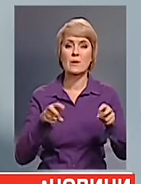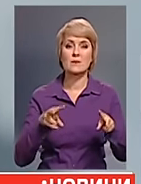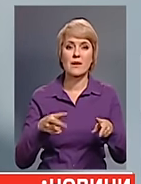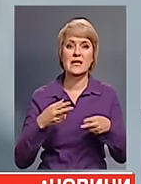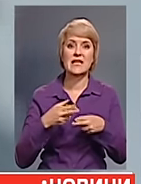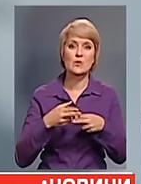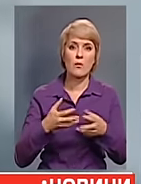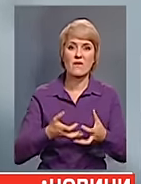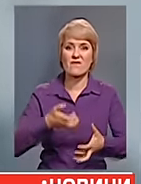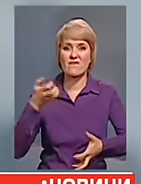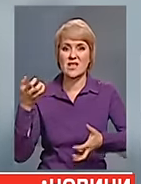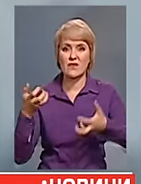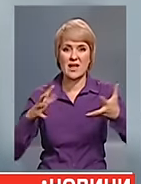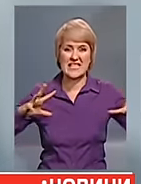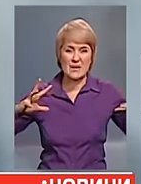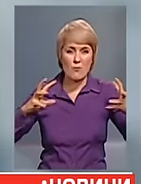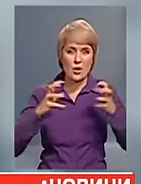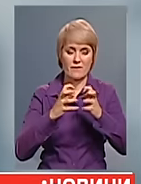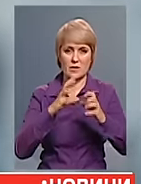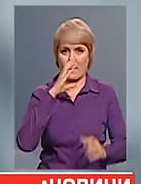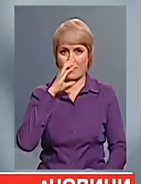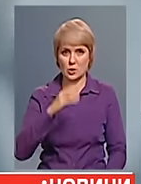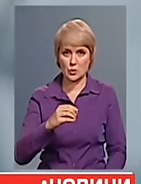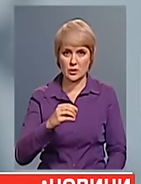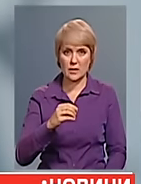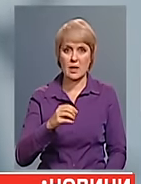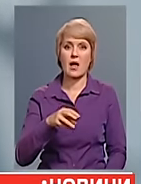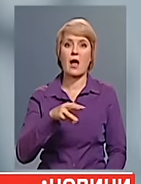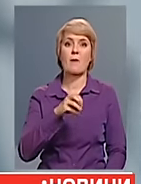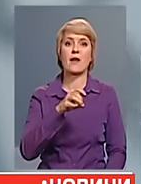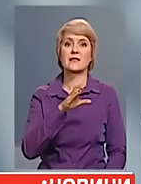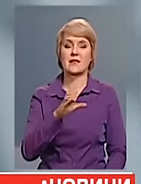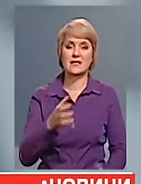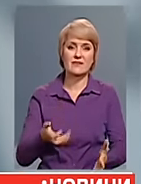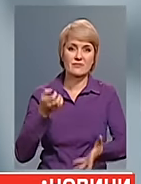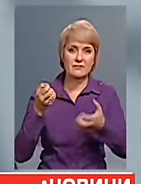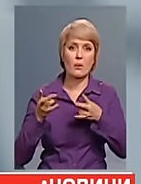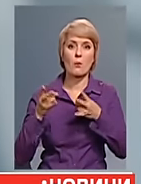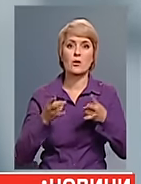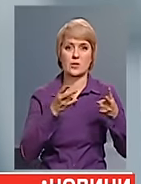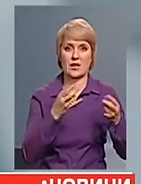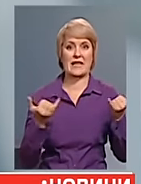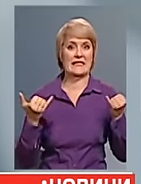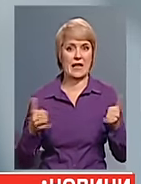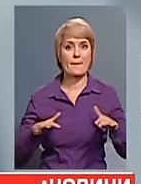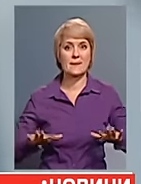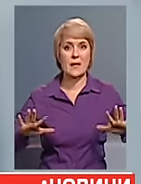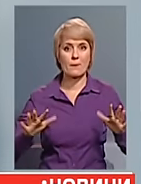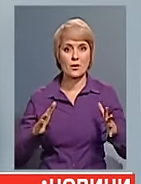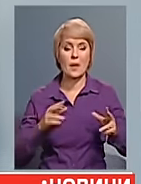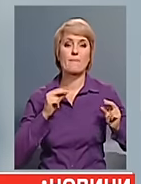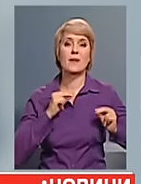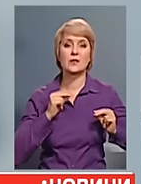спецінструменту вивільняли з понівечених конструкцій маршрутки Mercedes Sprinter постраждалих. На даний час на місці події працює оперативна